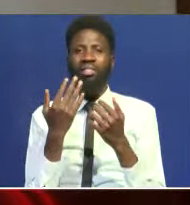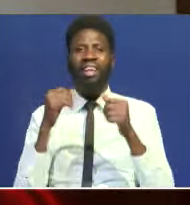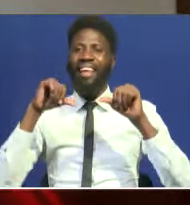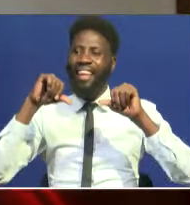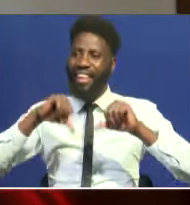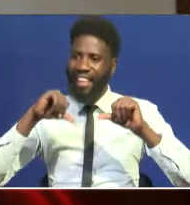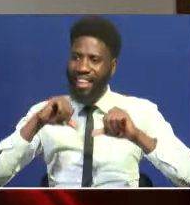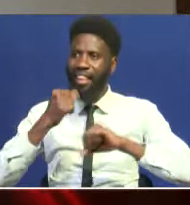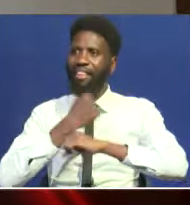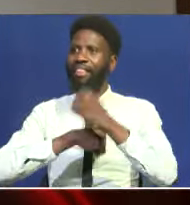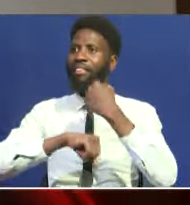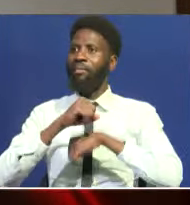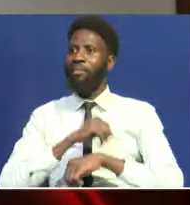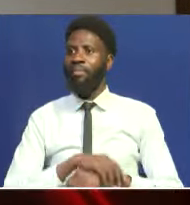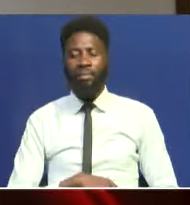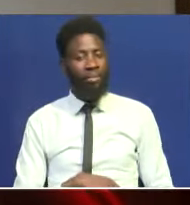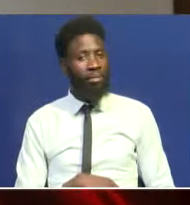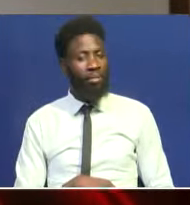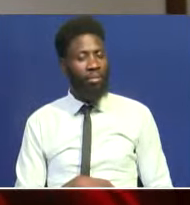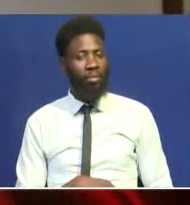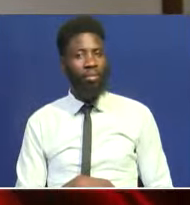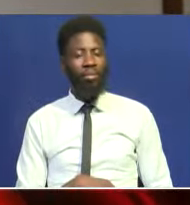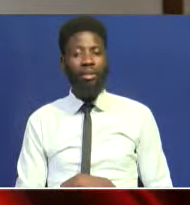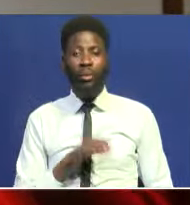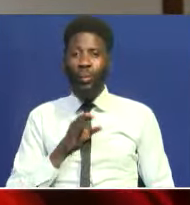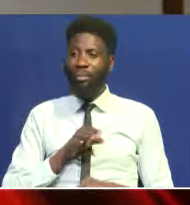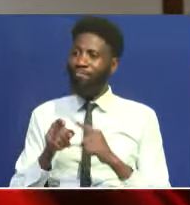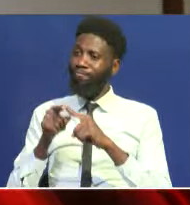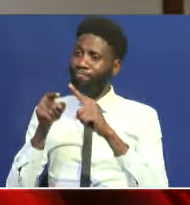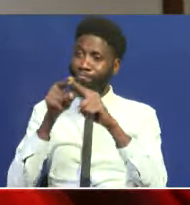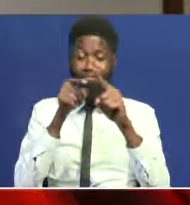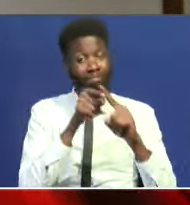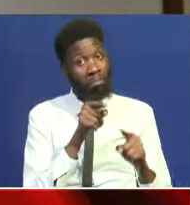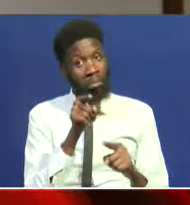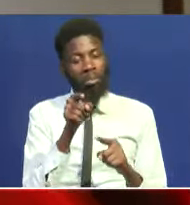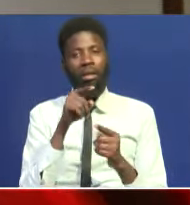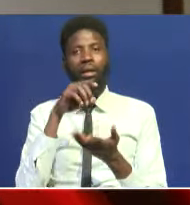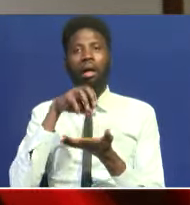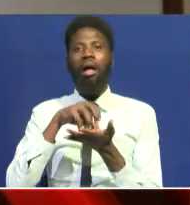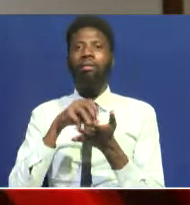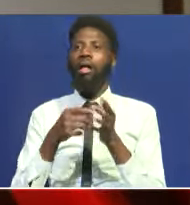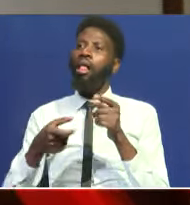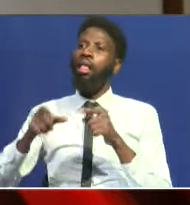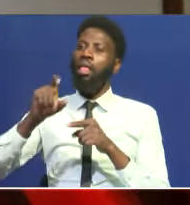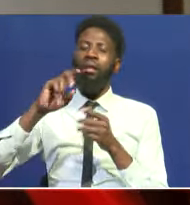kama vile tunaona kwamba hizi cases za kuua wanawake zinaendelea kuzidi, hiyo inamaanisha kwamba bado